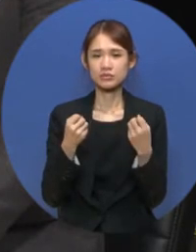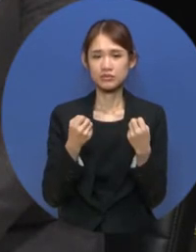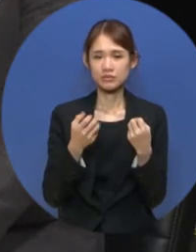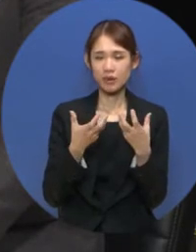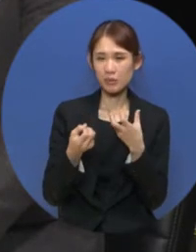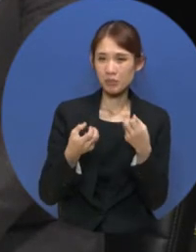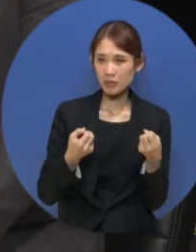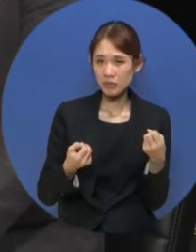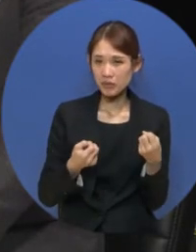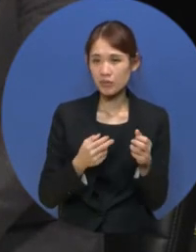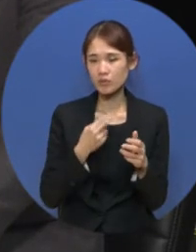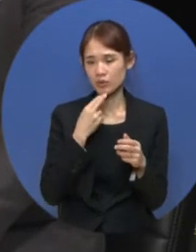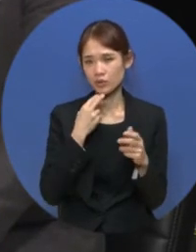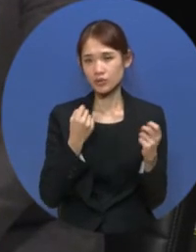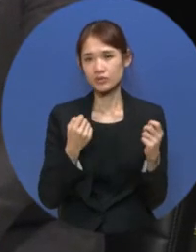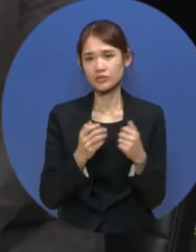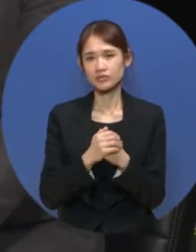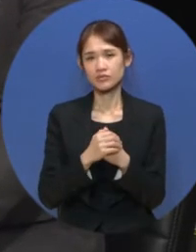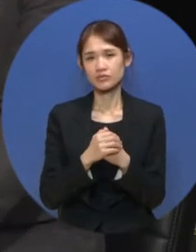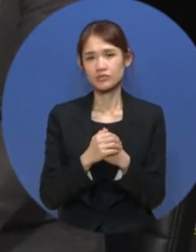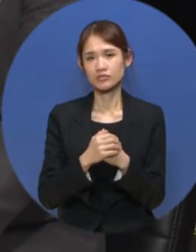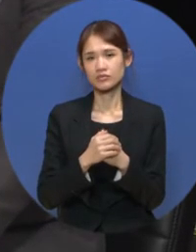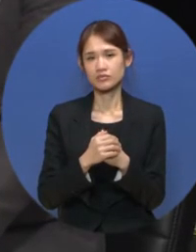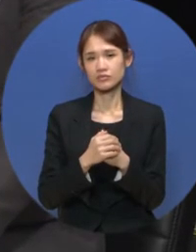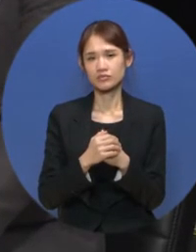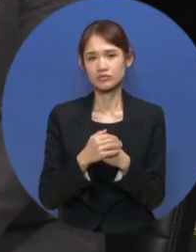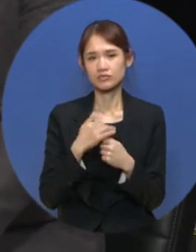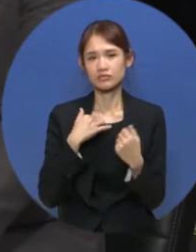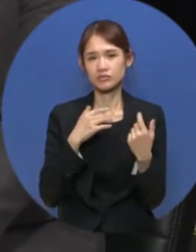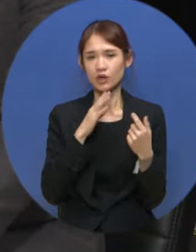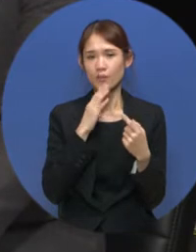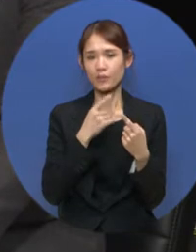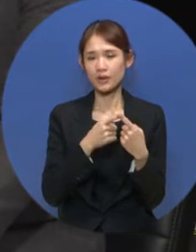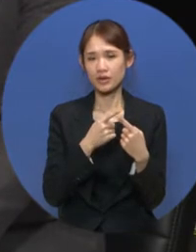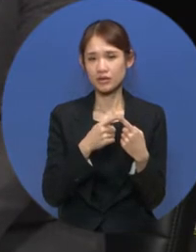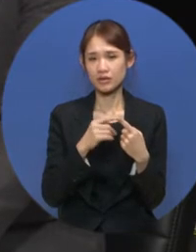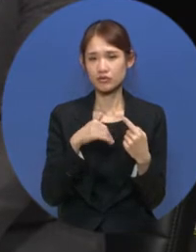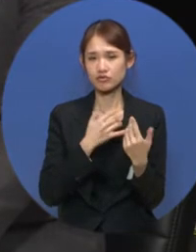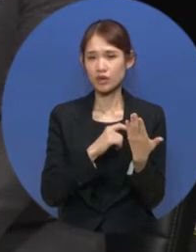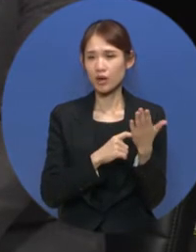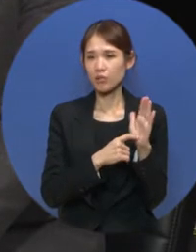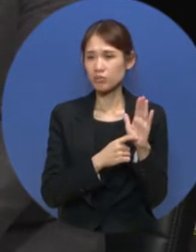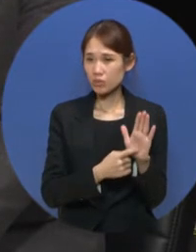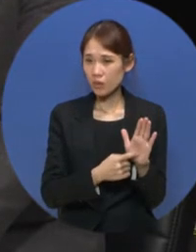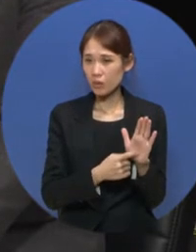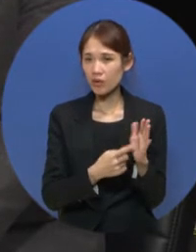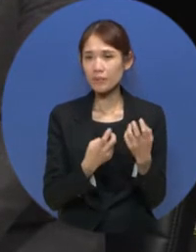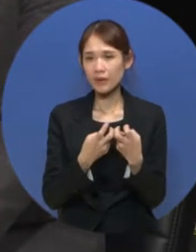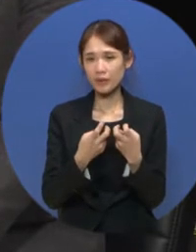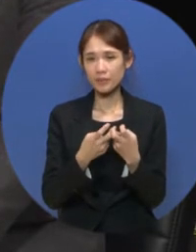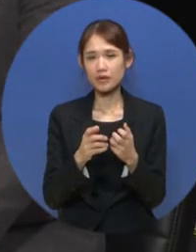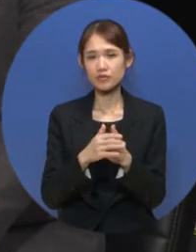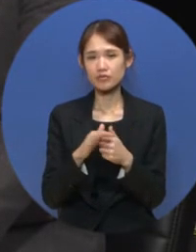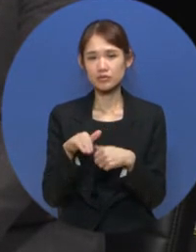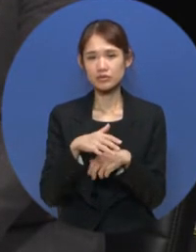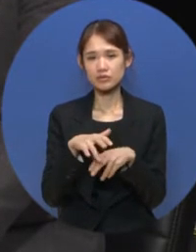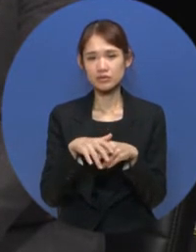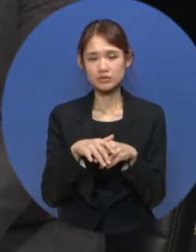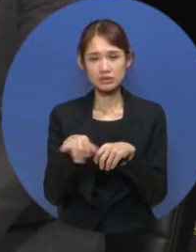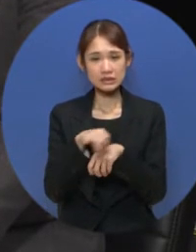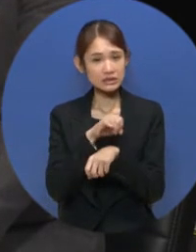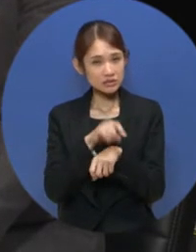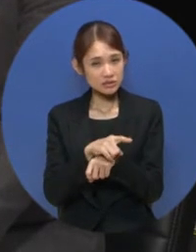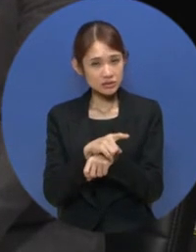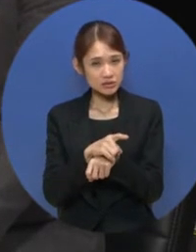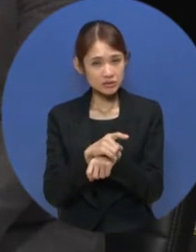비장애인 패션 따로 있다고 생각은 하진 네. 않고요. 저희도 마찬가지로 우리를 표현할 수 있는 게, 그리고 우리의 뭐 개성이라든지